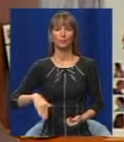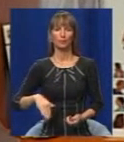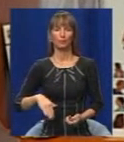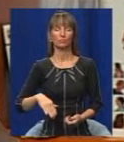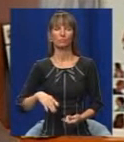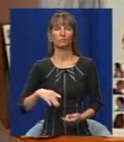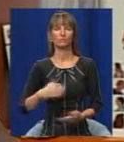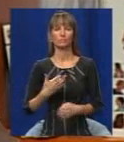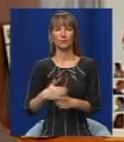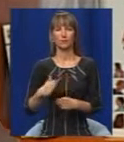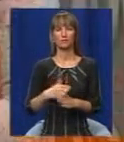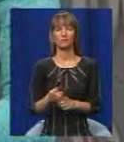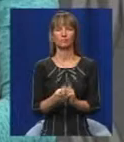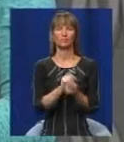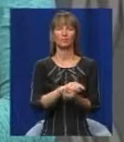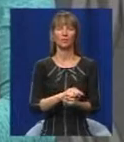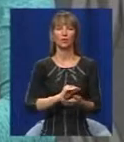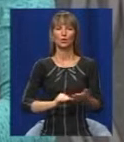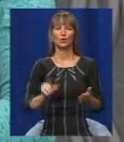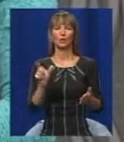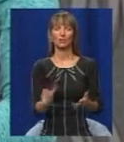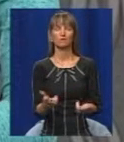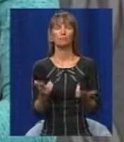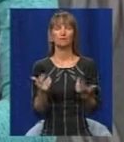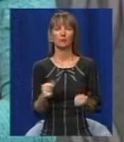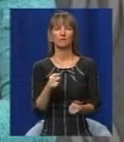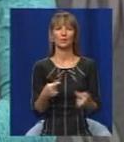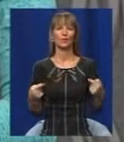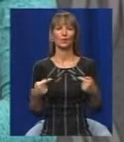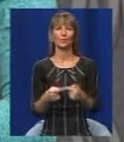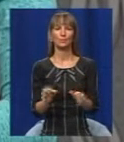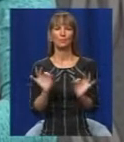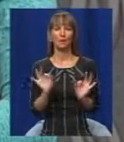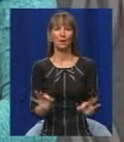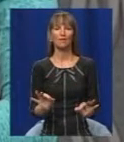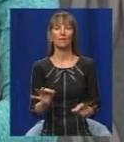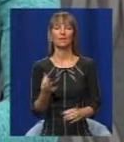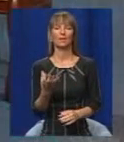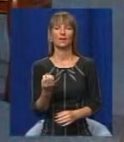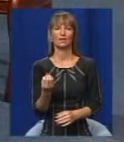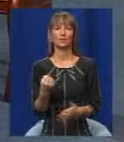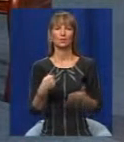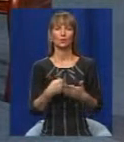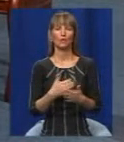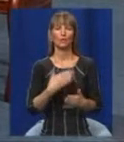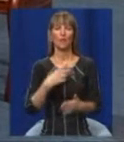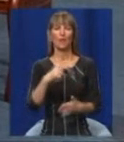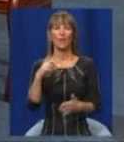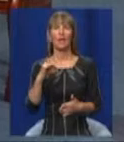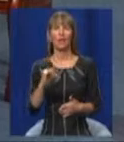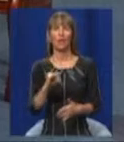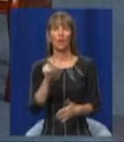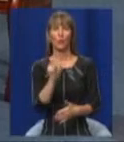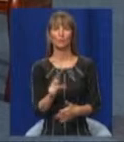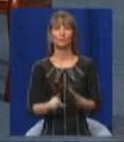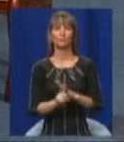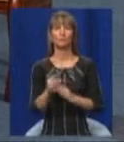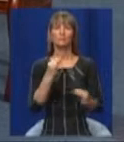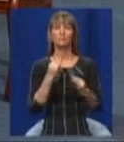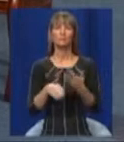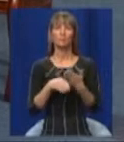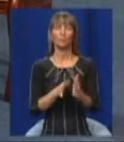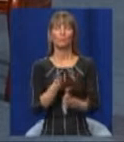до журналістики. Так, це дійсно ти абсолютно правий. А ще до нашої ери люди почали спілкуватися за допомогою жестів